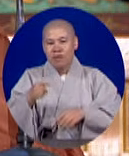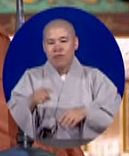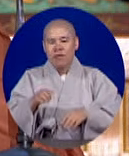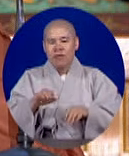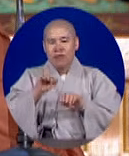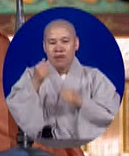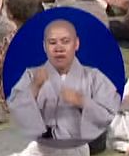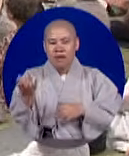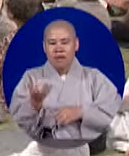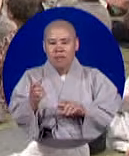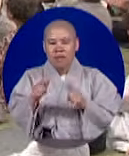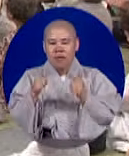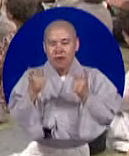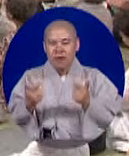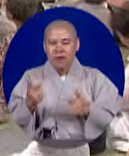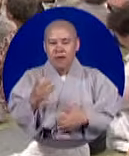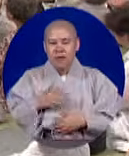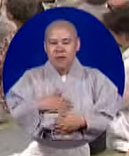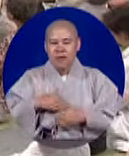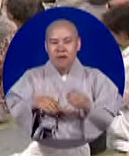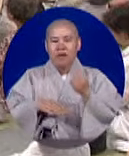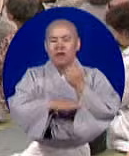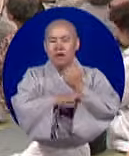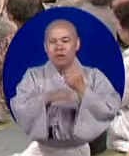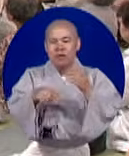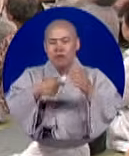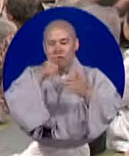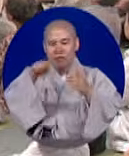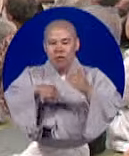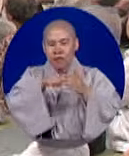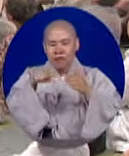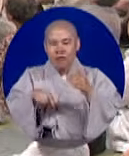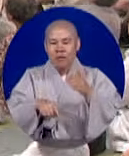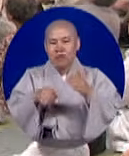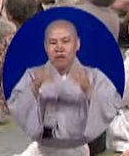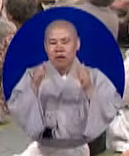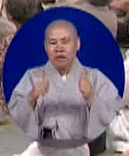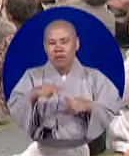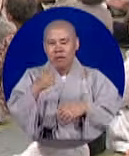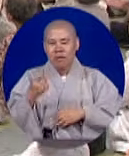영입 수중의 의불습이라 나의 그림자가 물속 저 속에 있지만 내